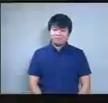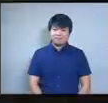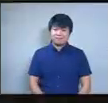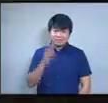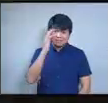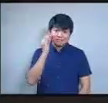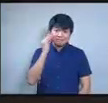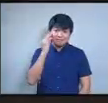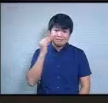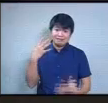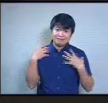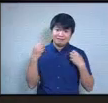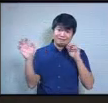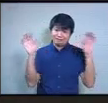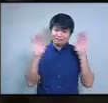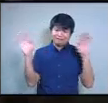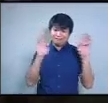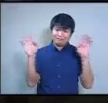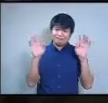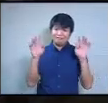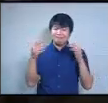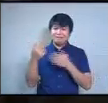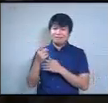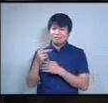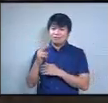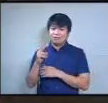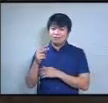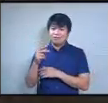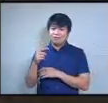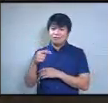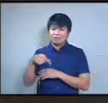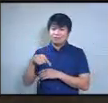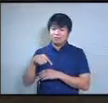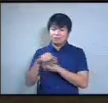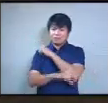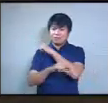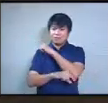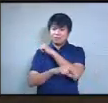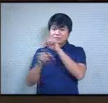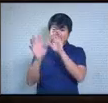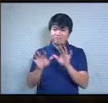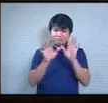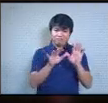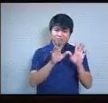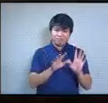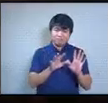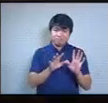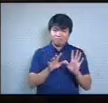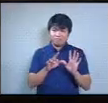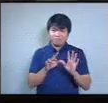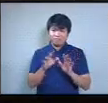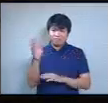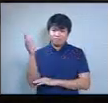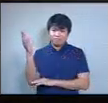Ramdam ang malakas na hanging dala ng bagyong Tisoy hating gabi sa Gumaca, Quezon. Pabugso-bugso naman ang ulan. Ang mga sanga at poste